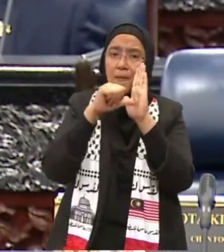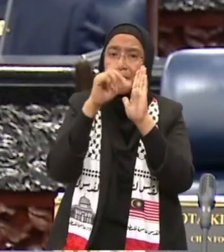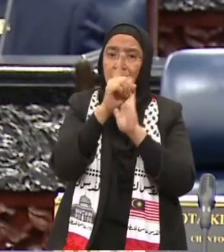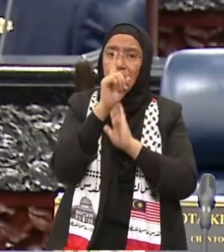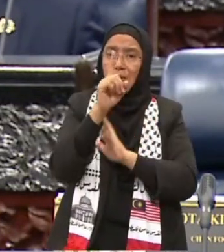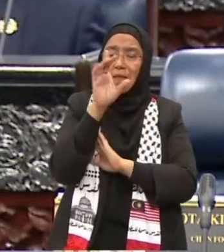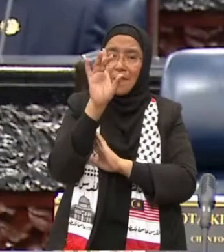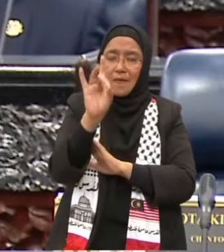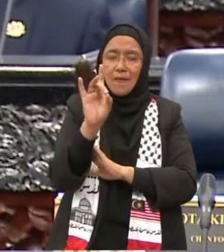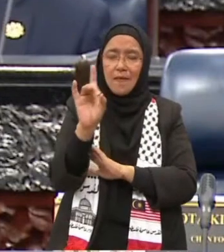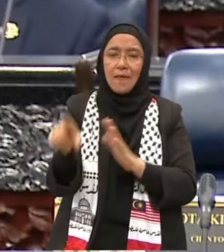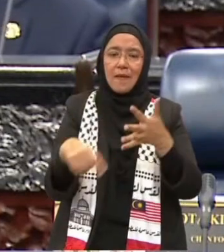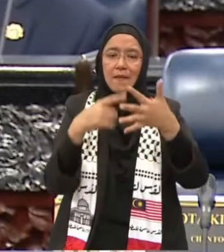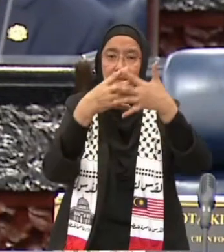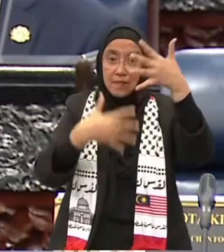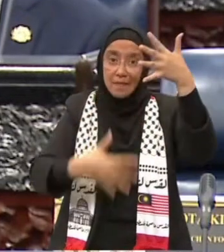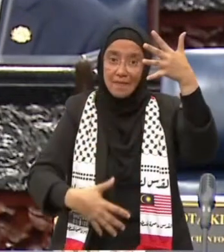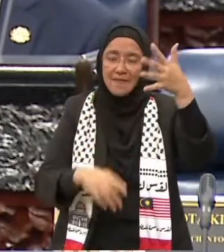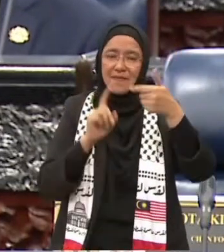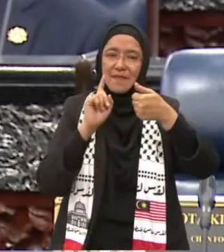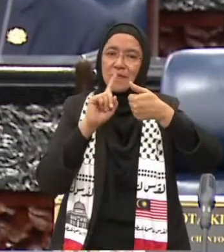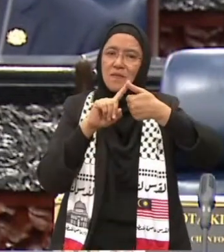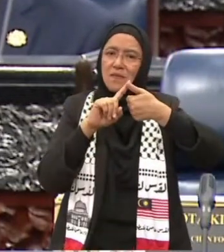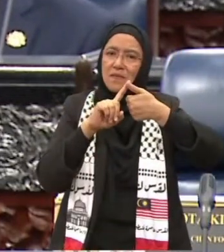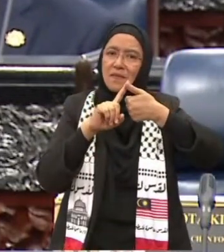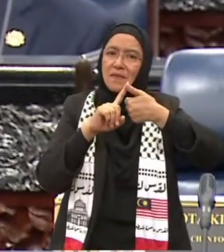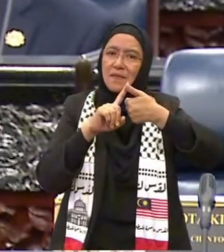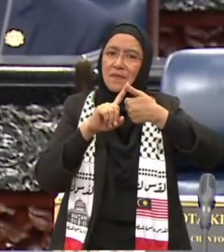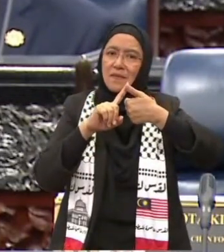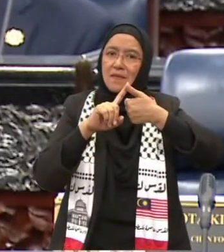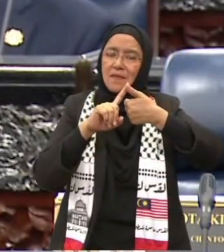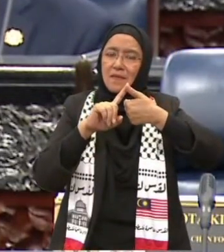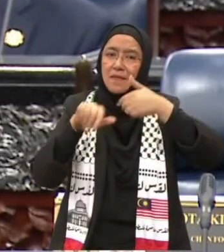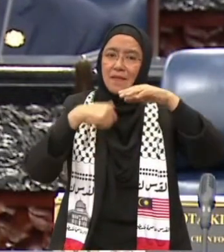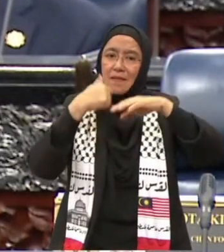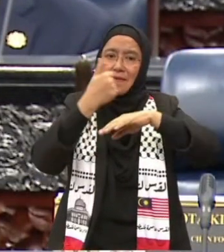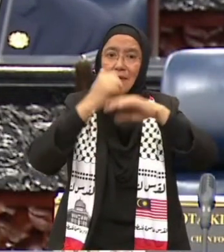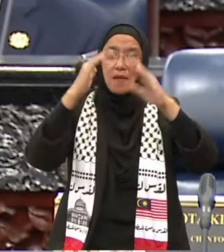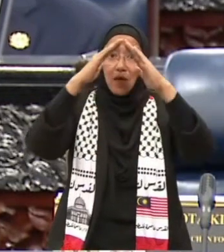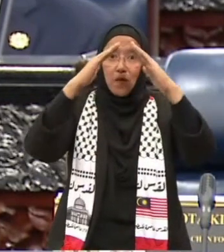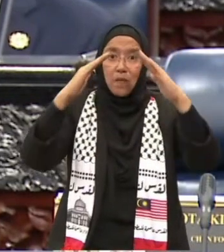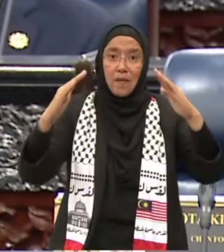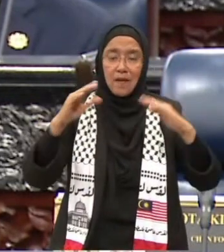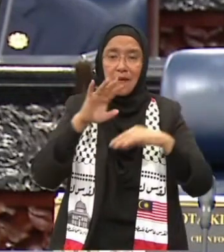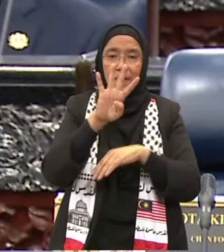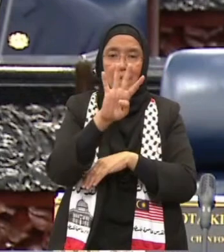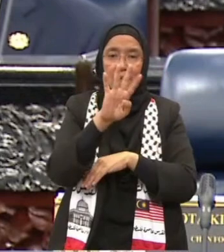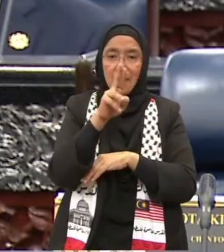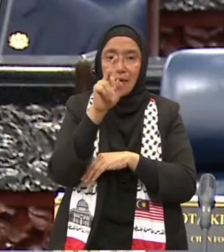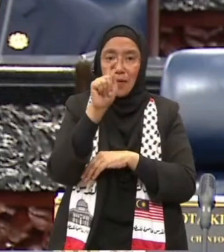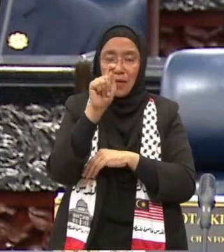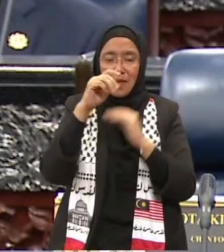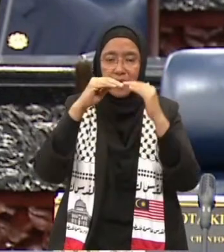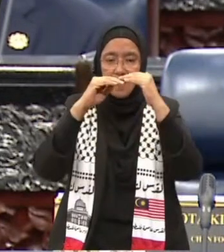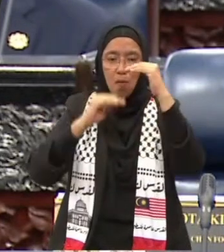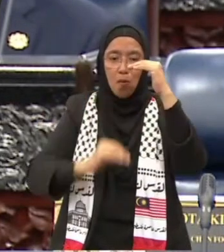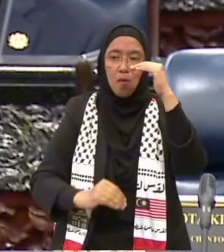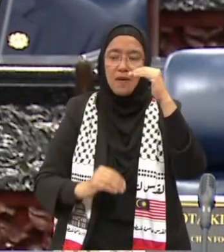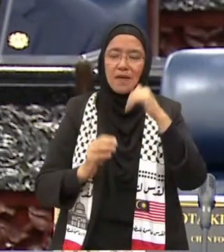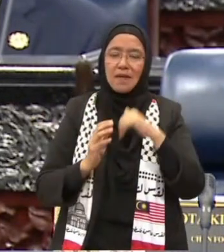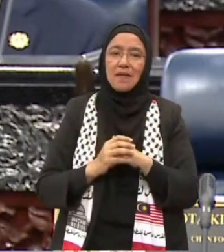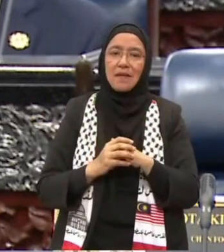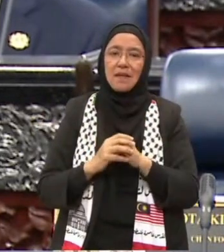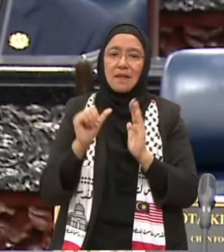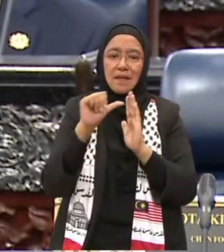seperti berikut. Pertama, pembinaan rumah 4 unit dan ke bawah. Ini kerana kalau akta itu hanya